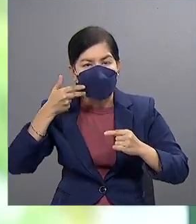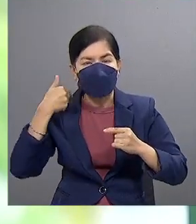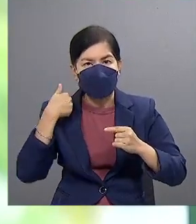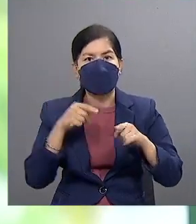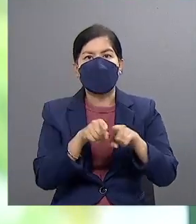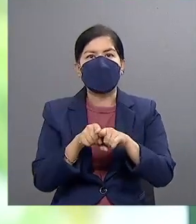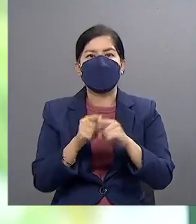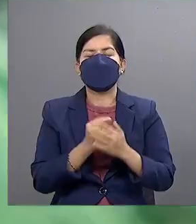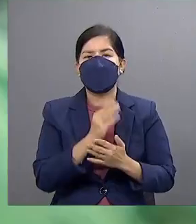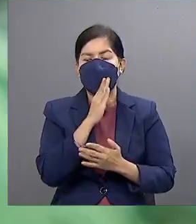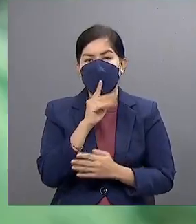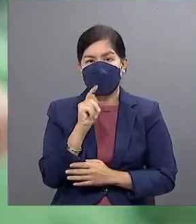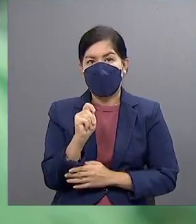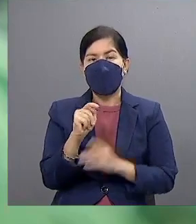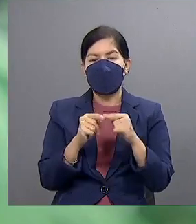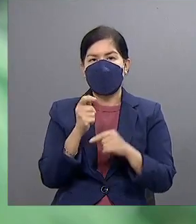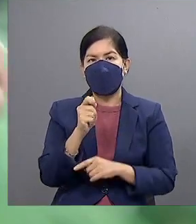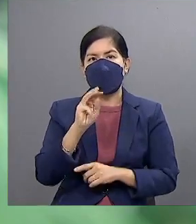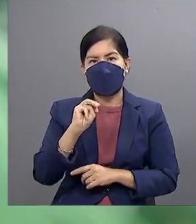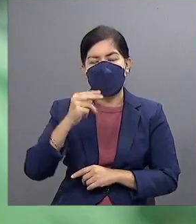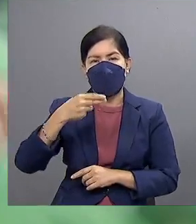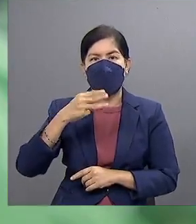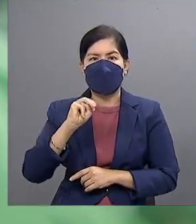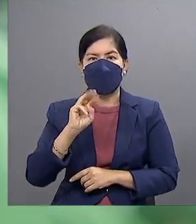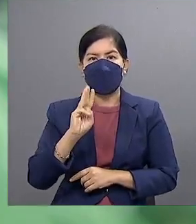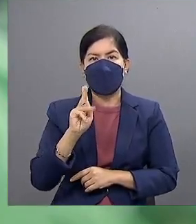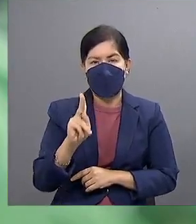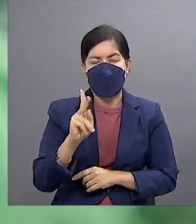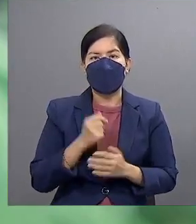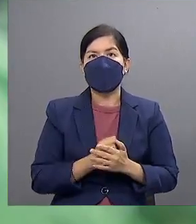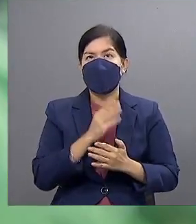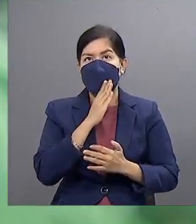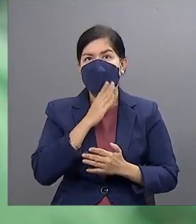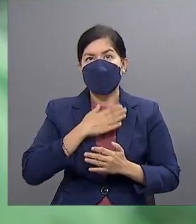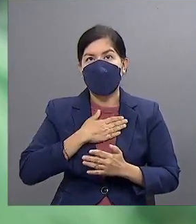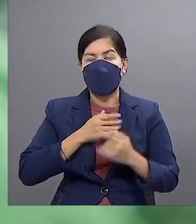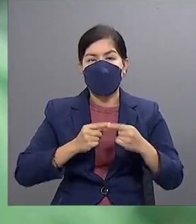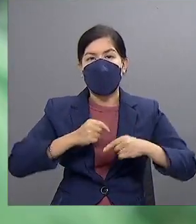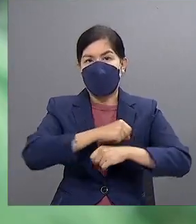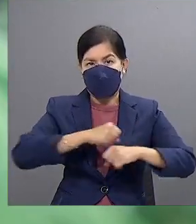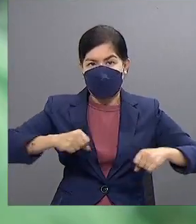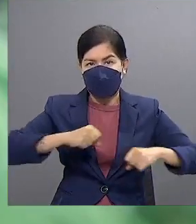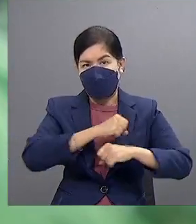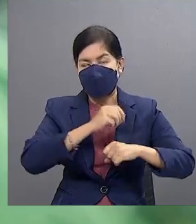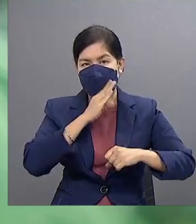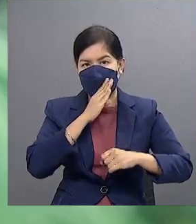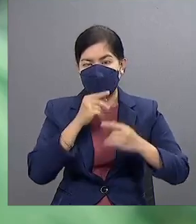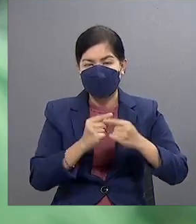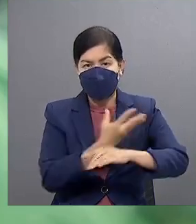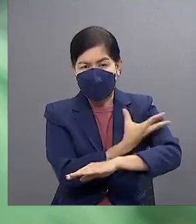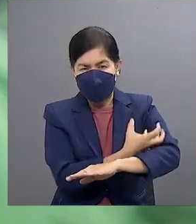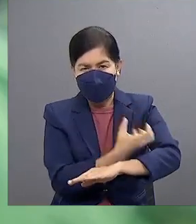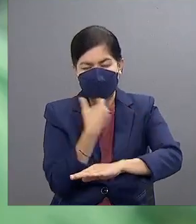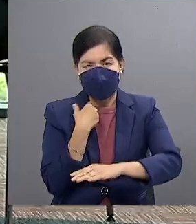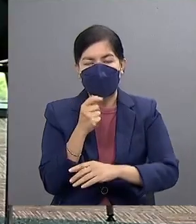ไตเนี่ยเป็นตัวที่ช่วยเราอย่างเงี้ยครับ นั่นแบบนี้เวลาที่เราออกกำลังกาย ครับ แล้วกล้ามเนื้อเราอักเสบต่อมหมวกไตก็เข้าไปทำงานด้วยเหมือนกันนะคะ ดี